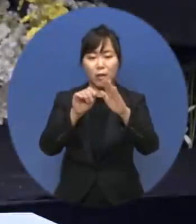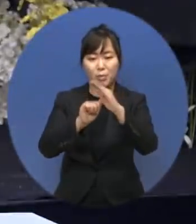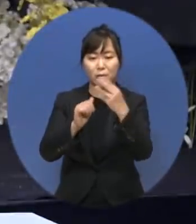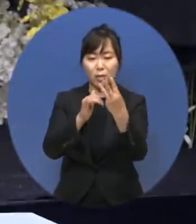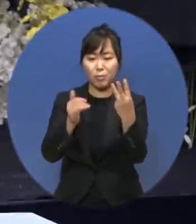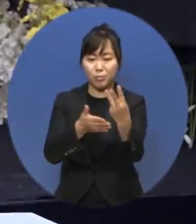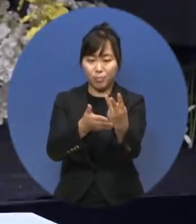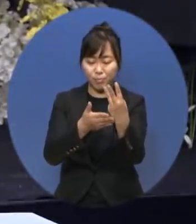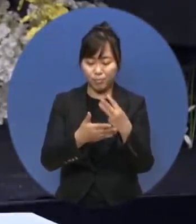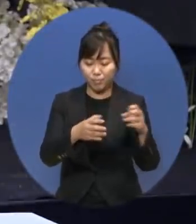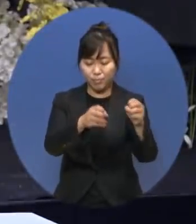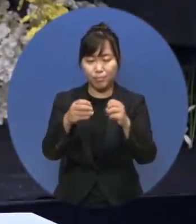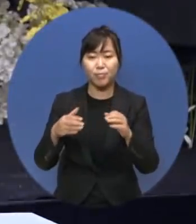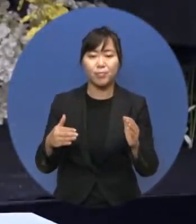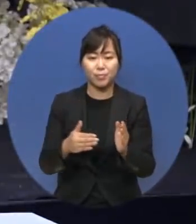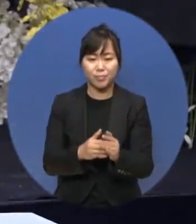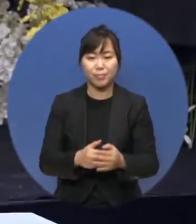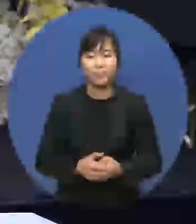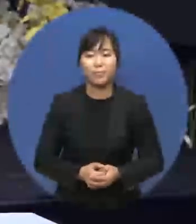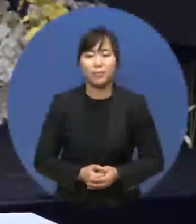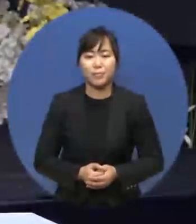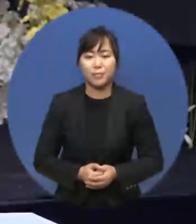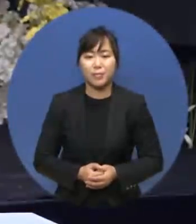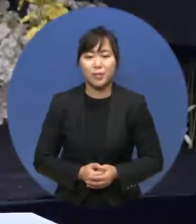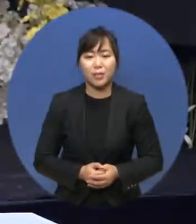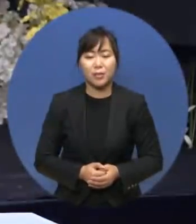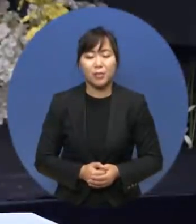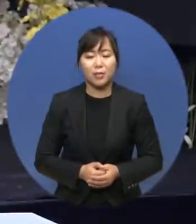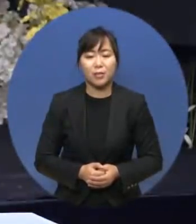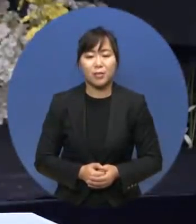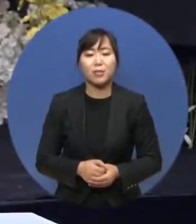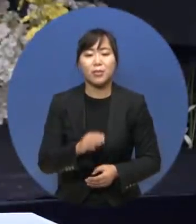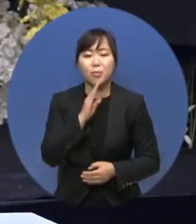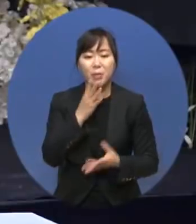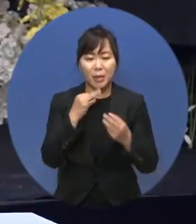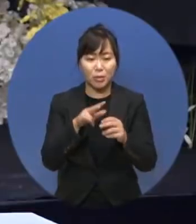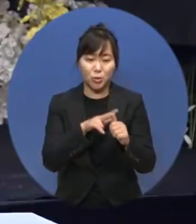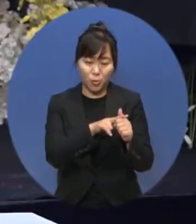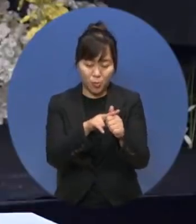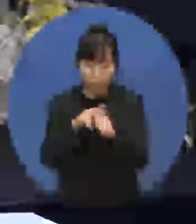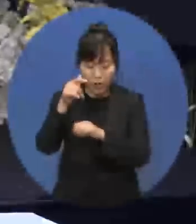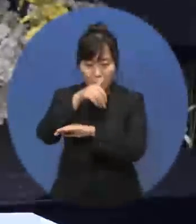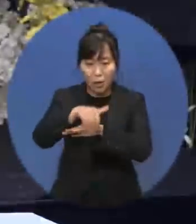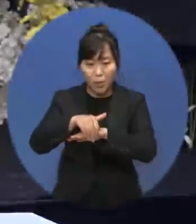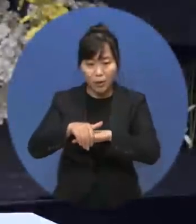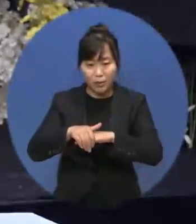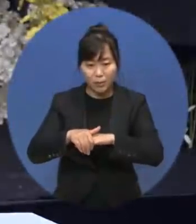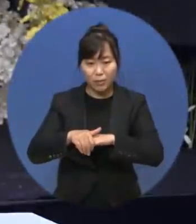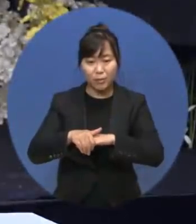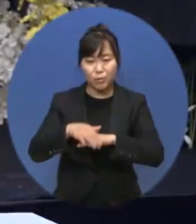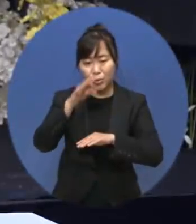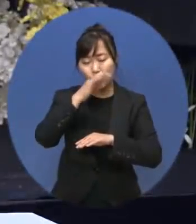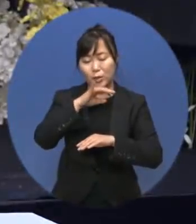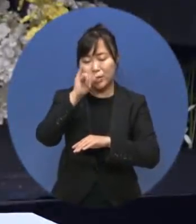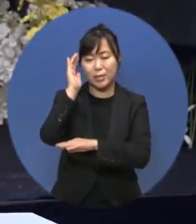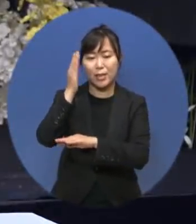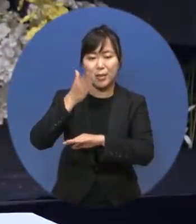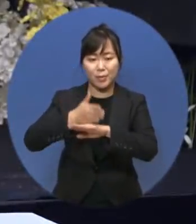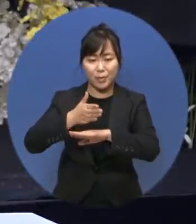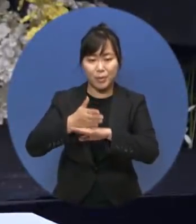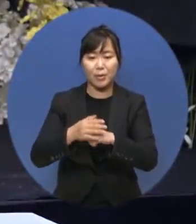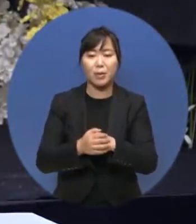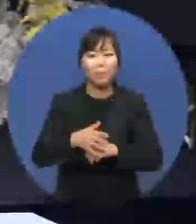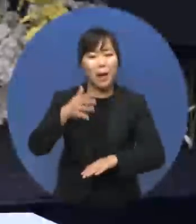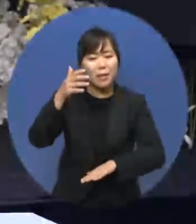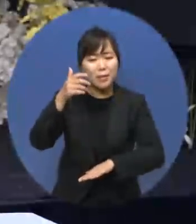3분을 모셔서 이야기를 나누어 봤습니다. 정말 많은 정보 또 계획들 유익한 말씀들 감사드립니다.